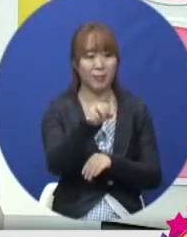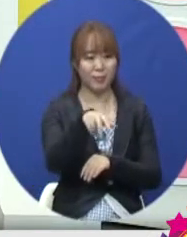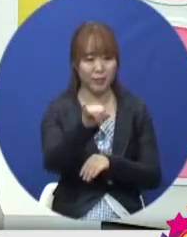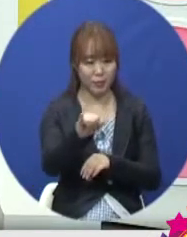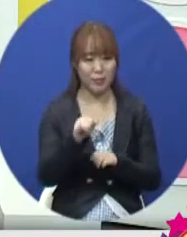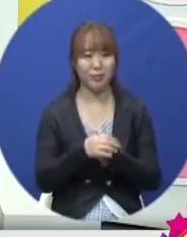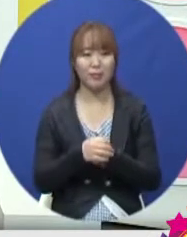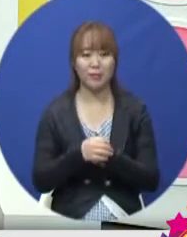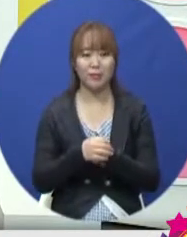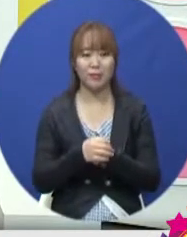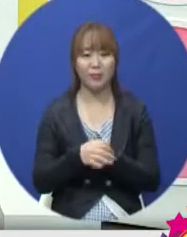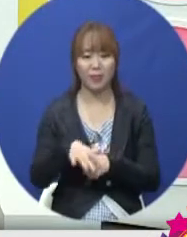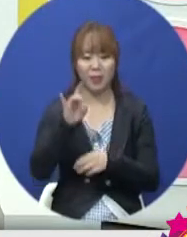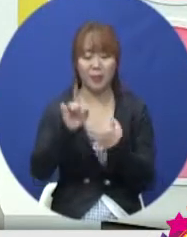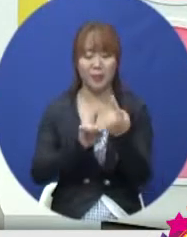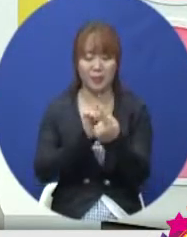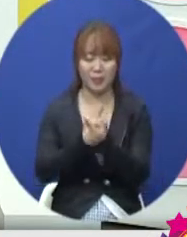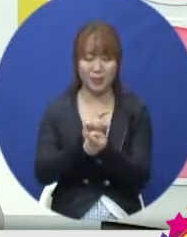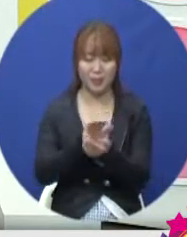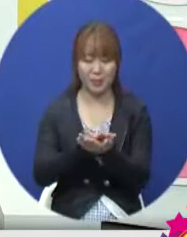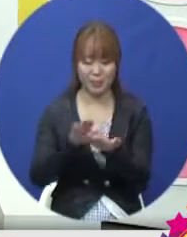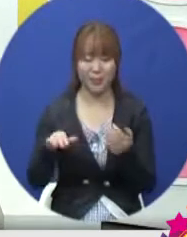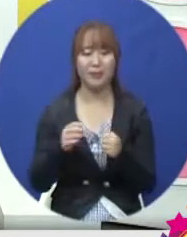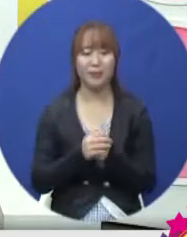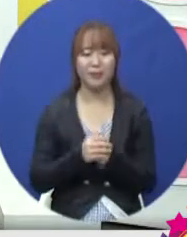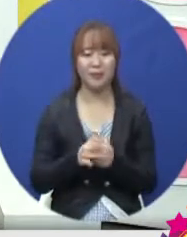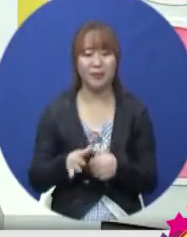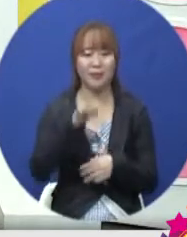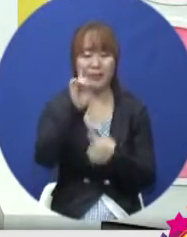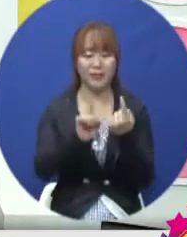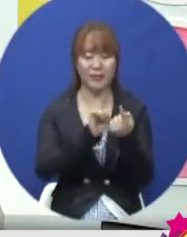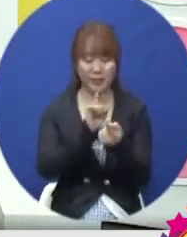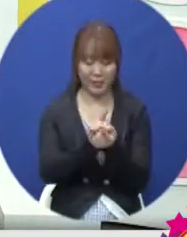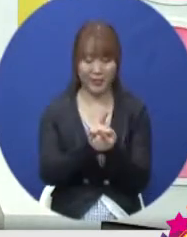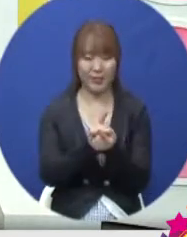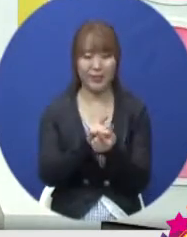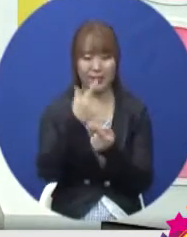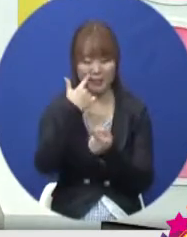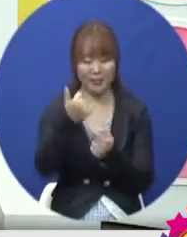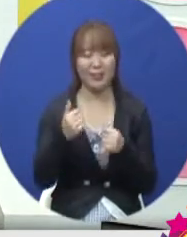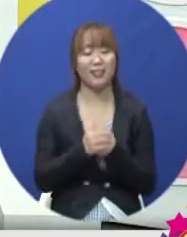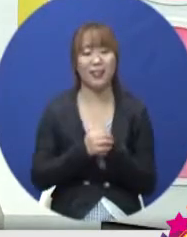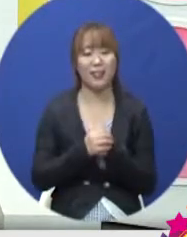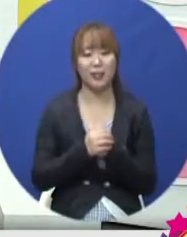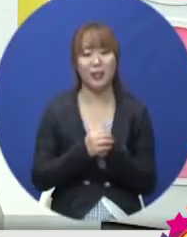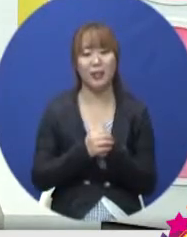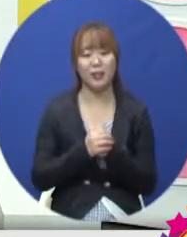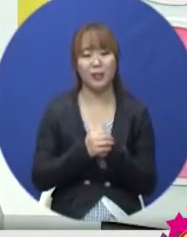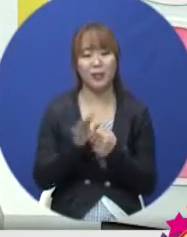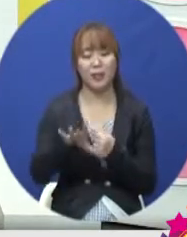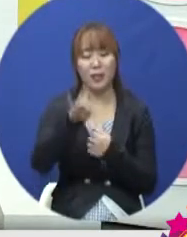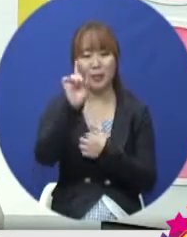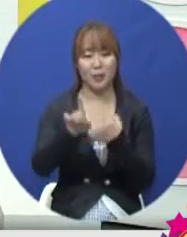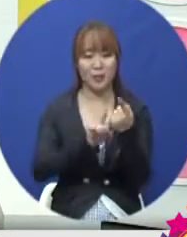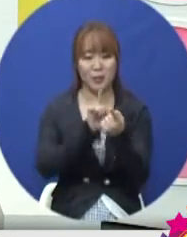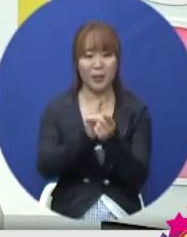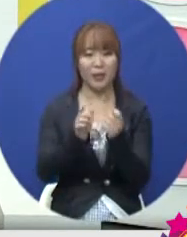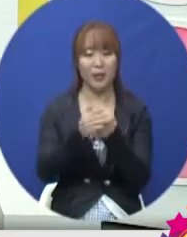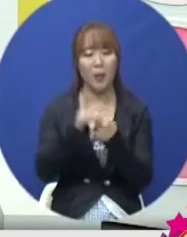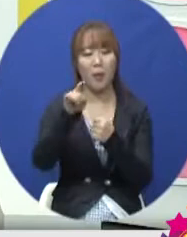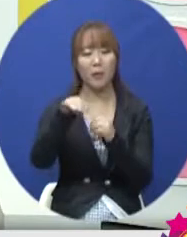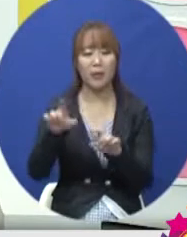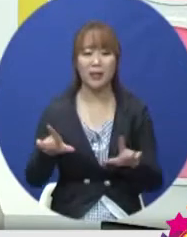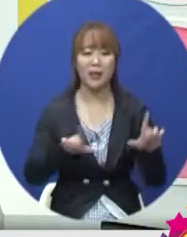네, 네. 처음 뵙습니다. 아이고, 아, 예, 처음 아이고. 뵙겠습니다, 아버님. 예, 예. 처음 뵈니까. 예. 응,